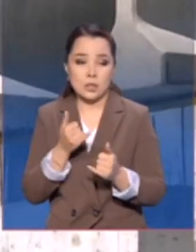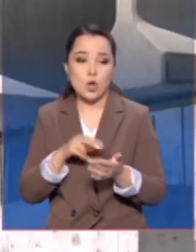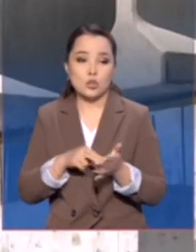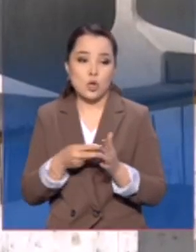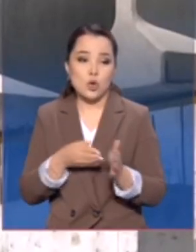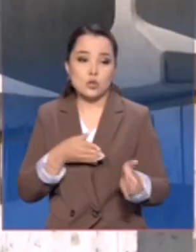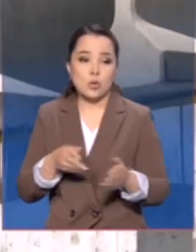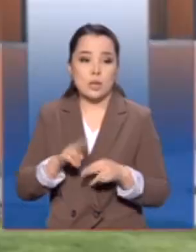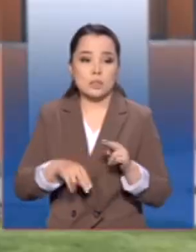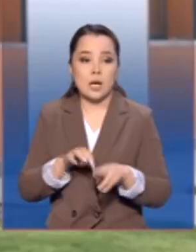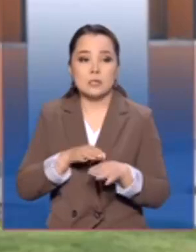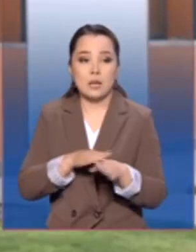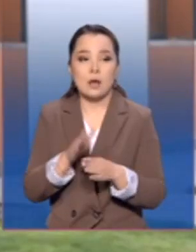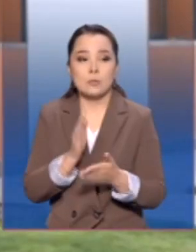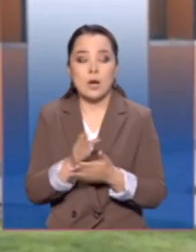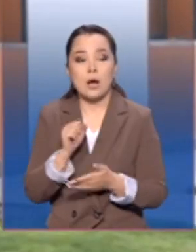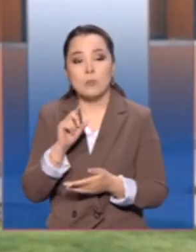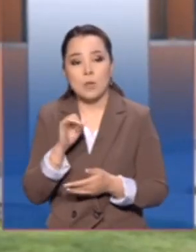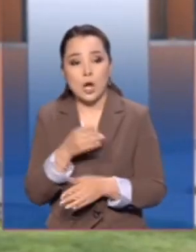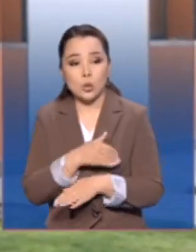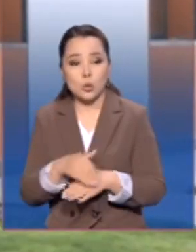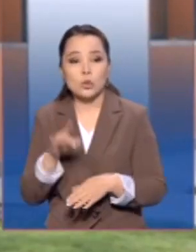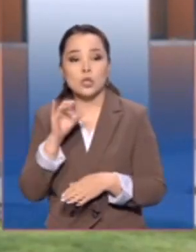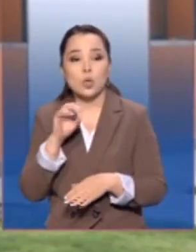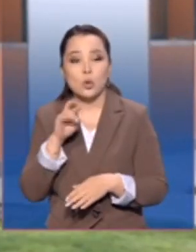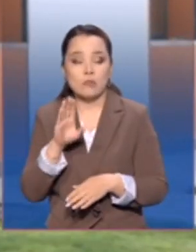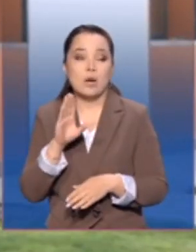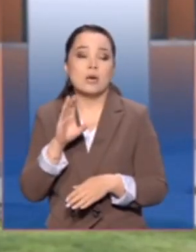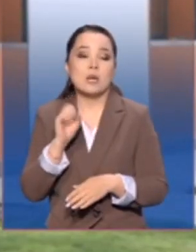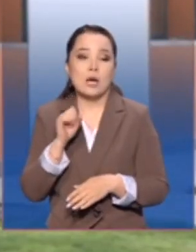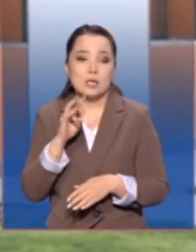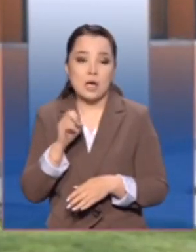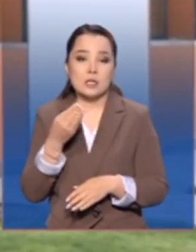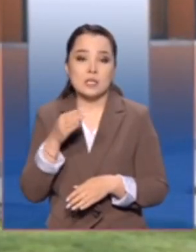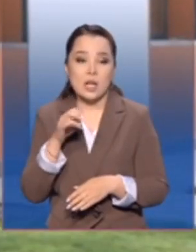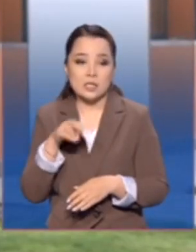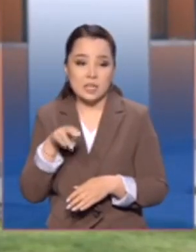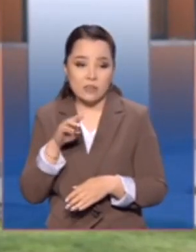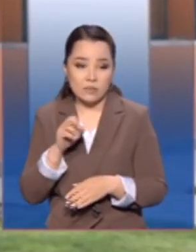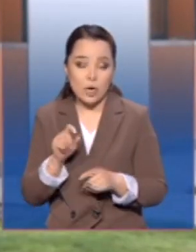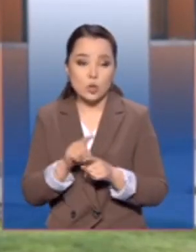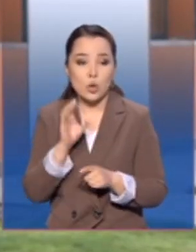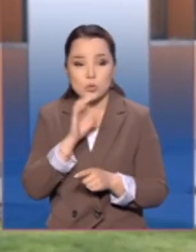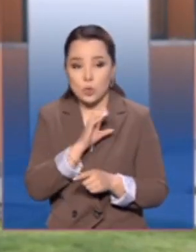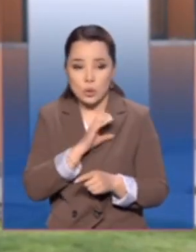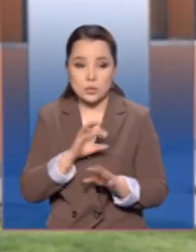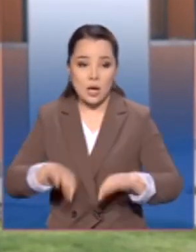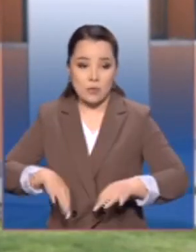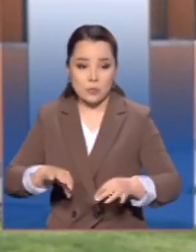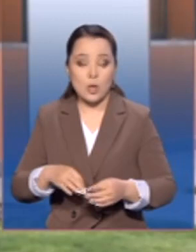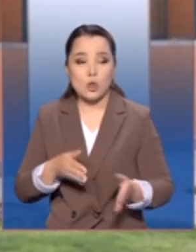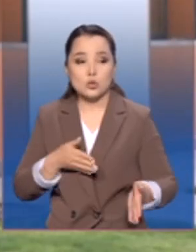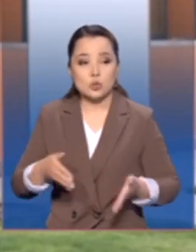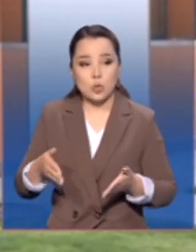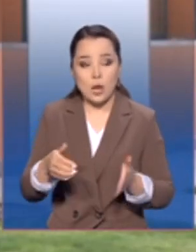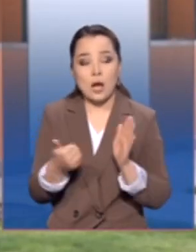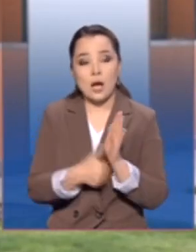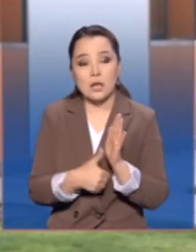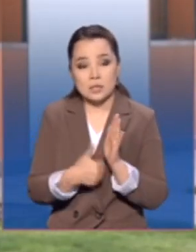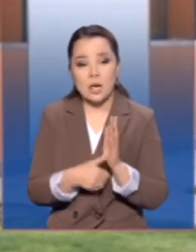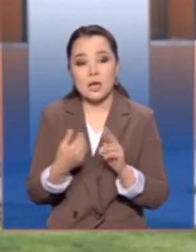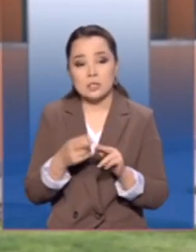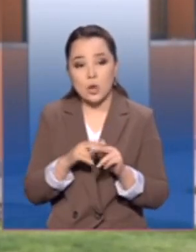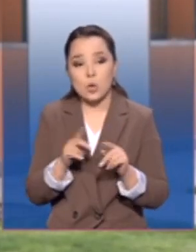жол салынып жатыр. Абай көшесі, Рысқұлов көшесі, Сайна көшесі, Тілендиева және солтүстік автомобиль жолы 6 жолақты елді